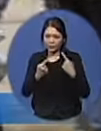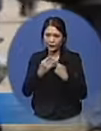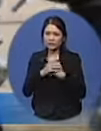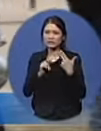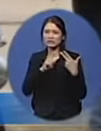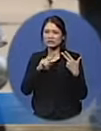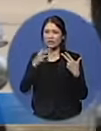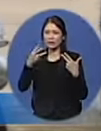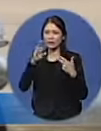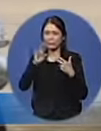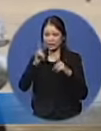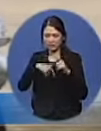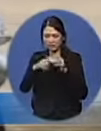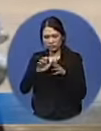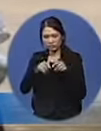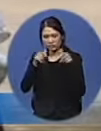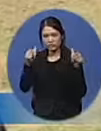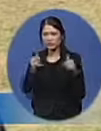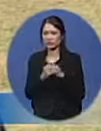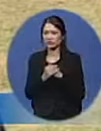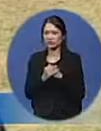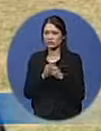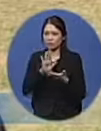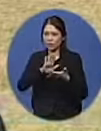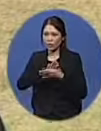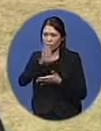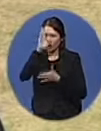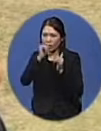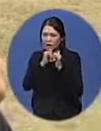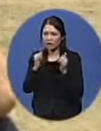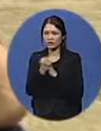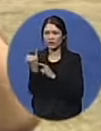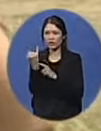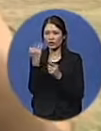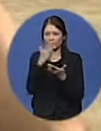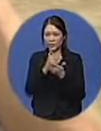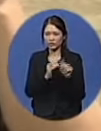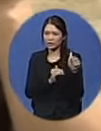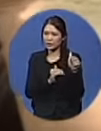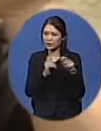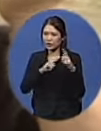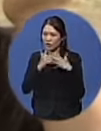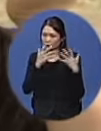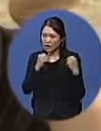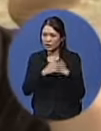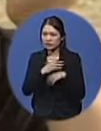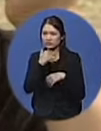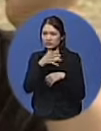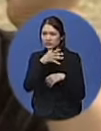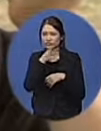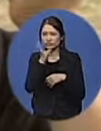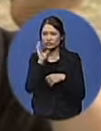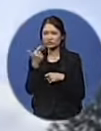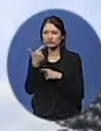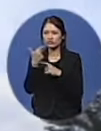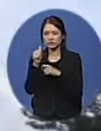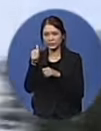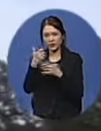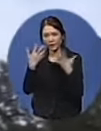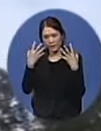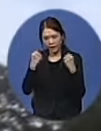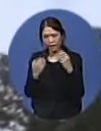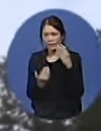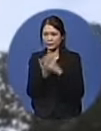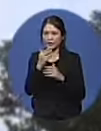증가한 것으로 나타났습니다. 한편 온열 질환은 여성보다 남성에게서 60대 이상 노년층에서 발생률이